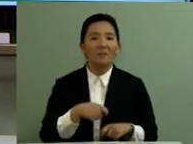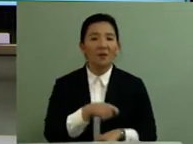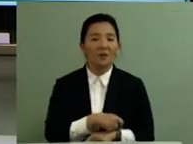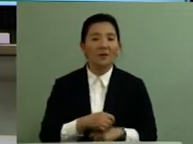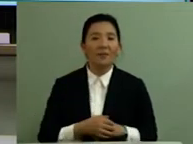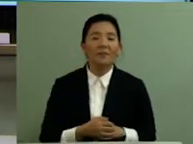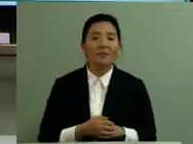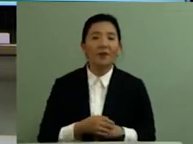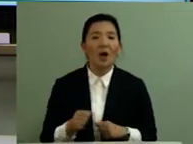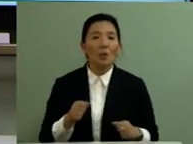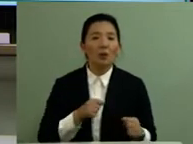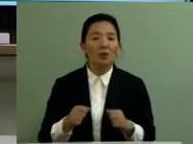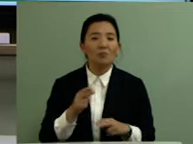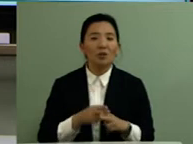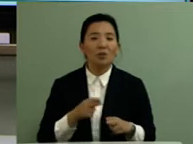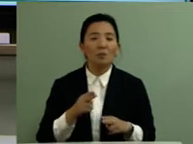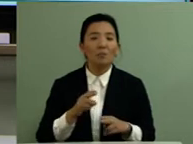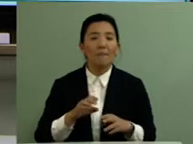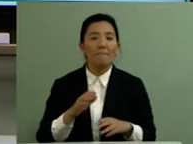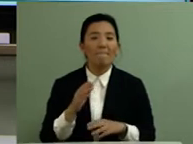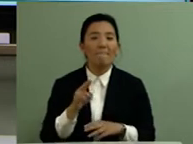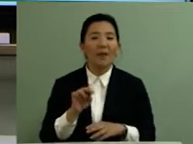метра? Плотность бетона 2600